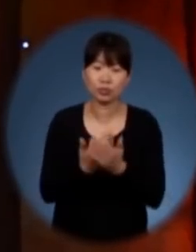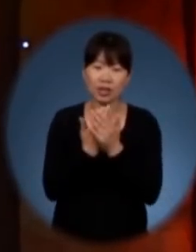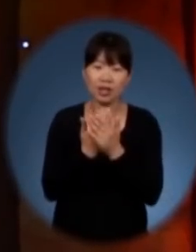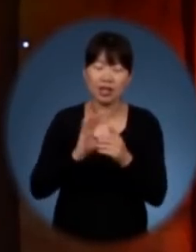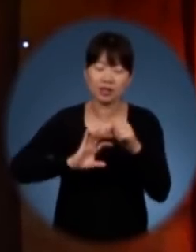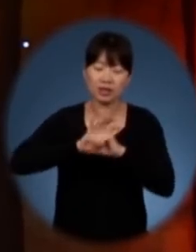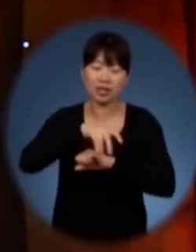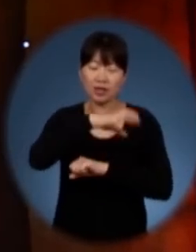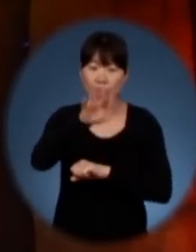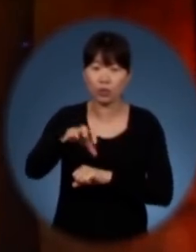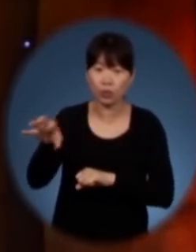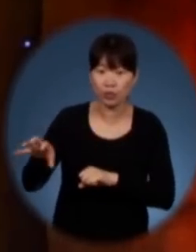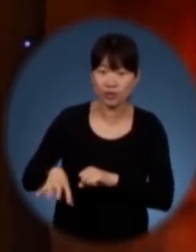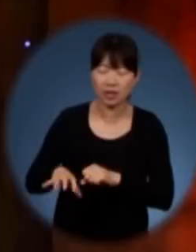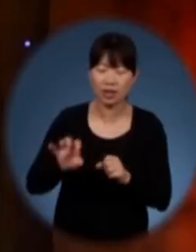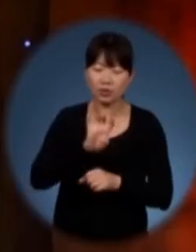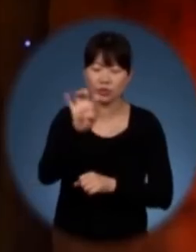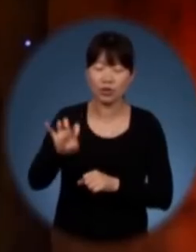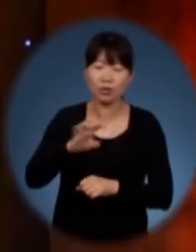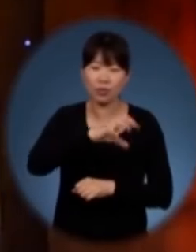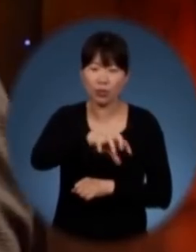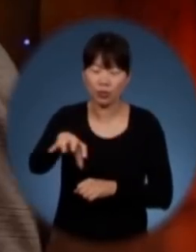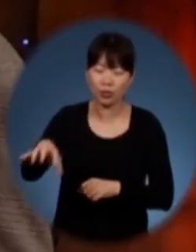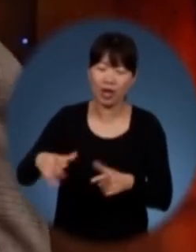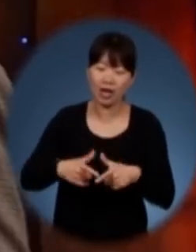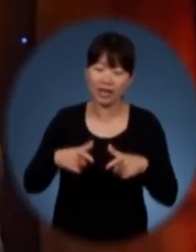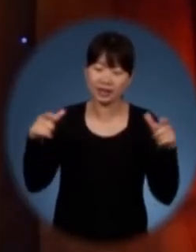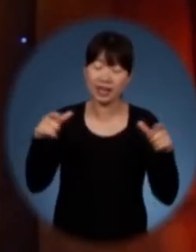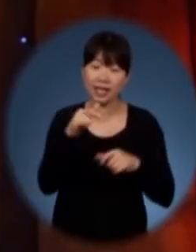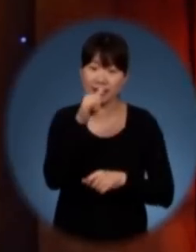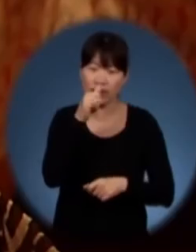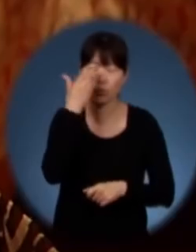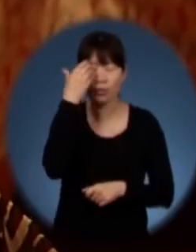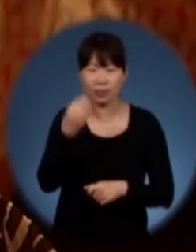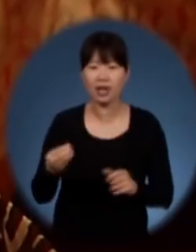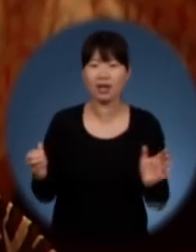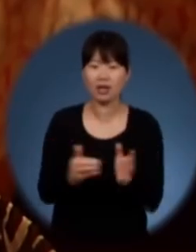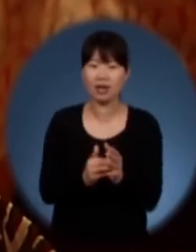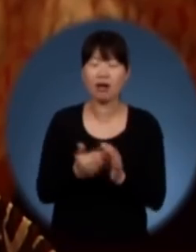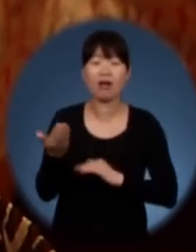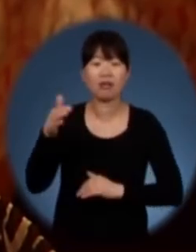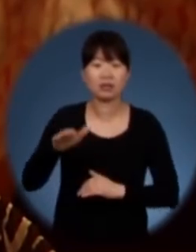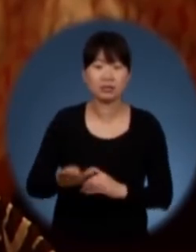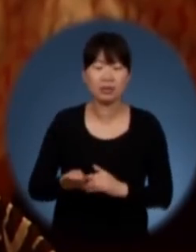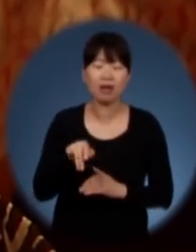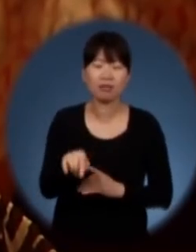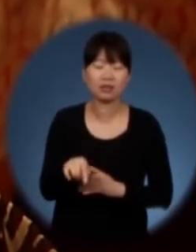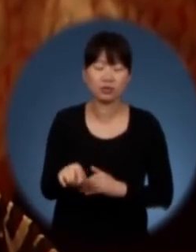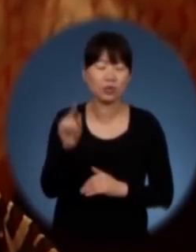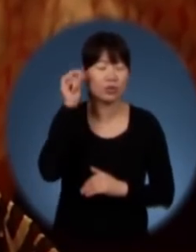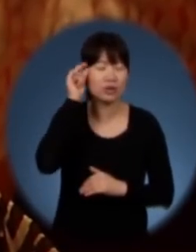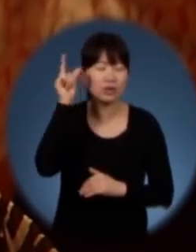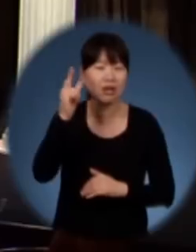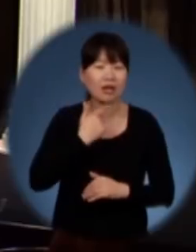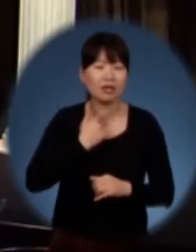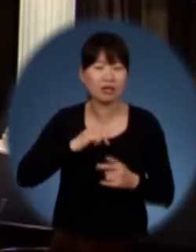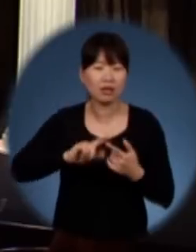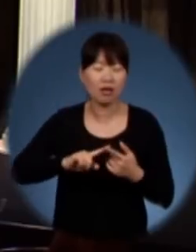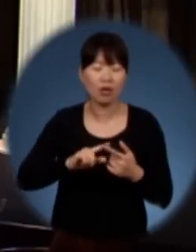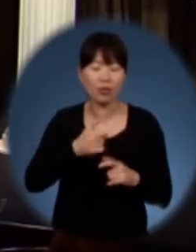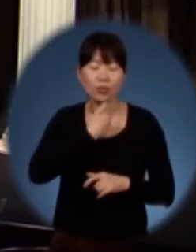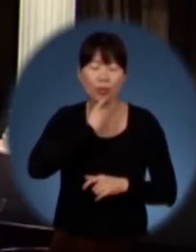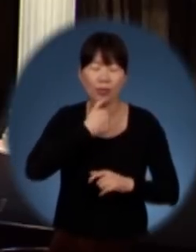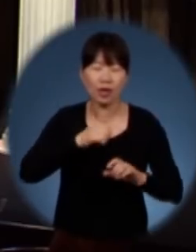전 세계로 유럽 전 세계로 확장되어 나왔다 이렇게 보았습니다 그런데 그 위대했던 로마